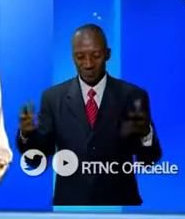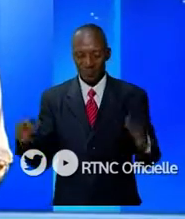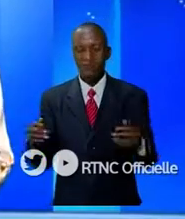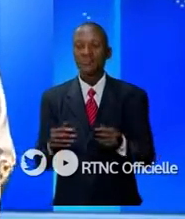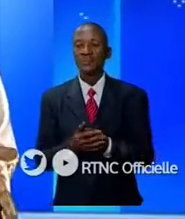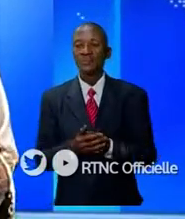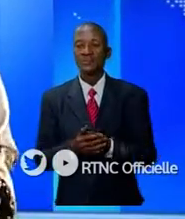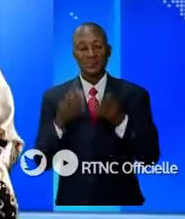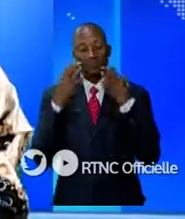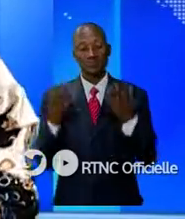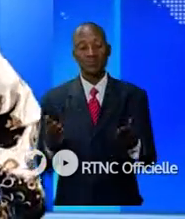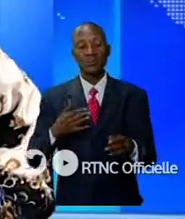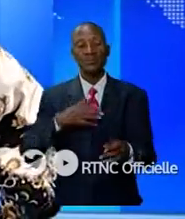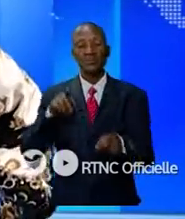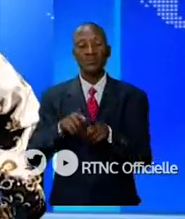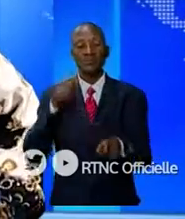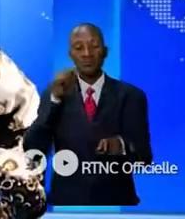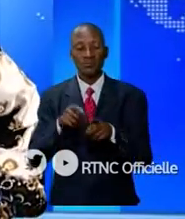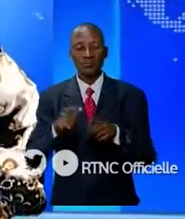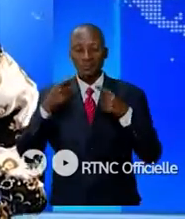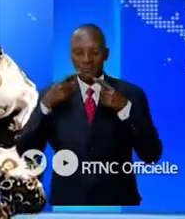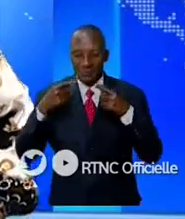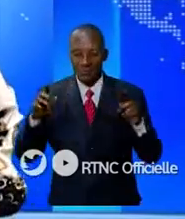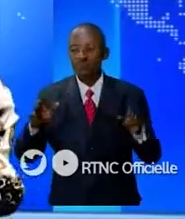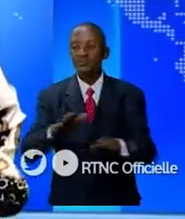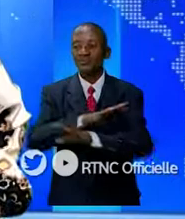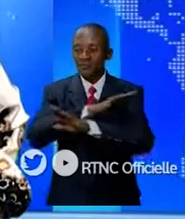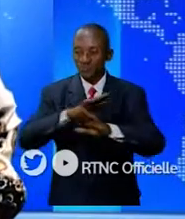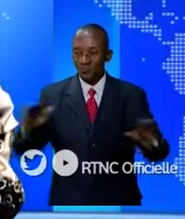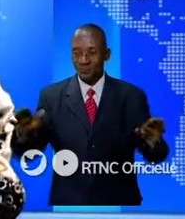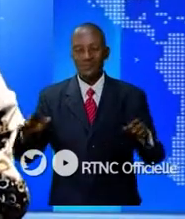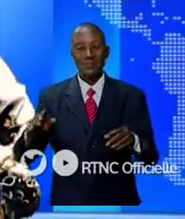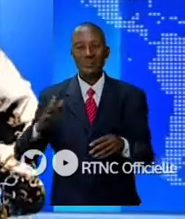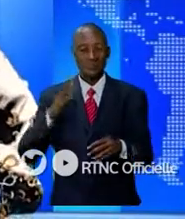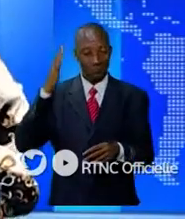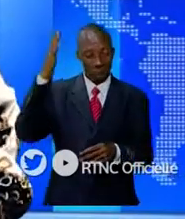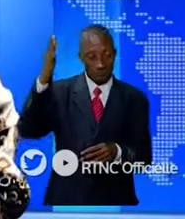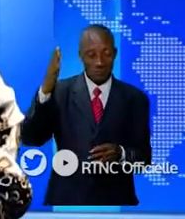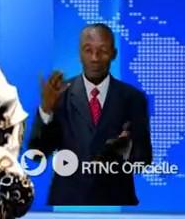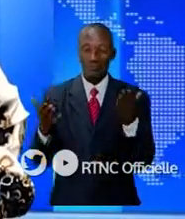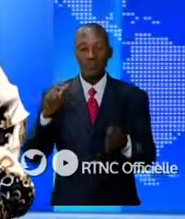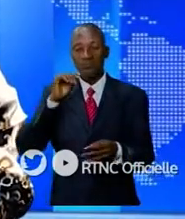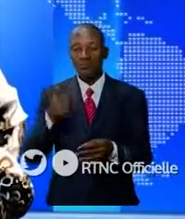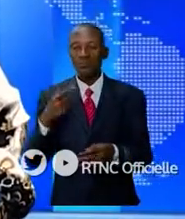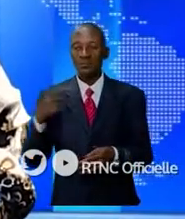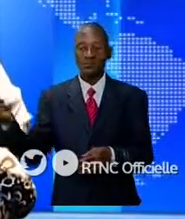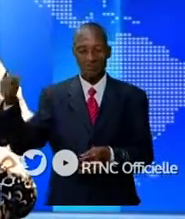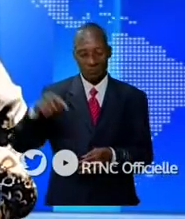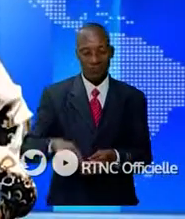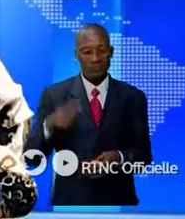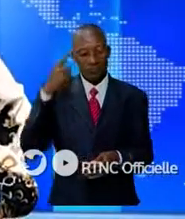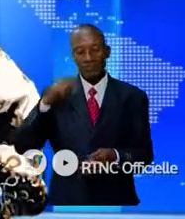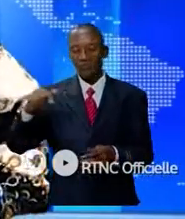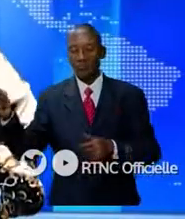Ainsi donc se termine ce journal de Doris Mozo. Merci de votre confiance et merci à toute l'équipe. Je cite